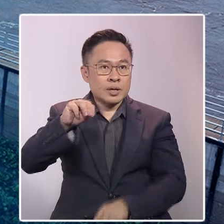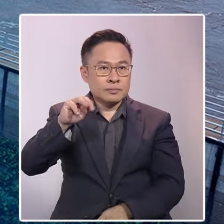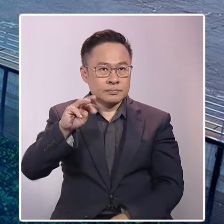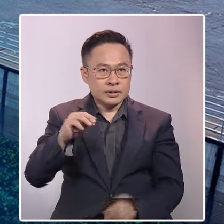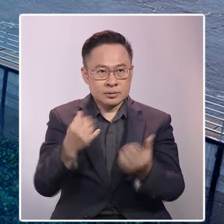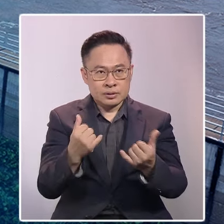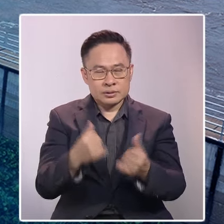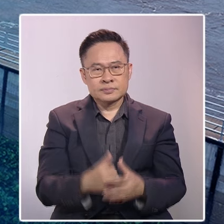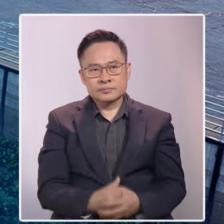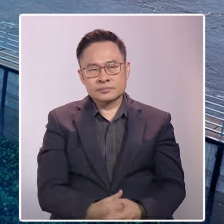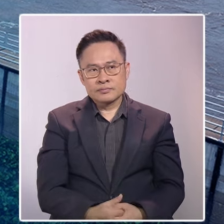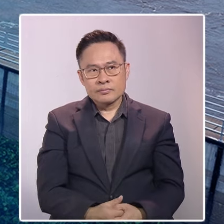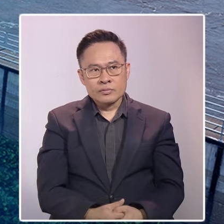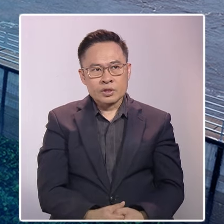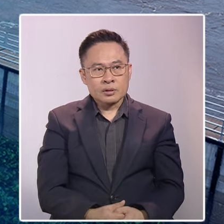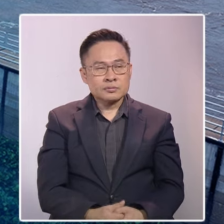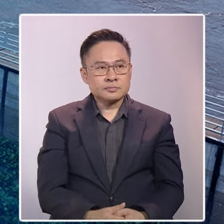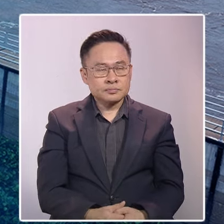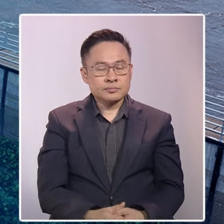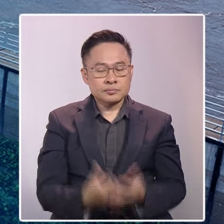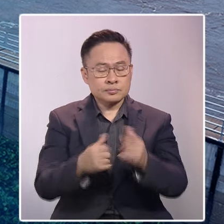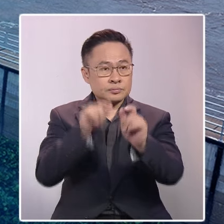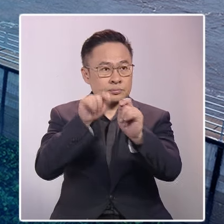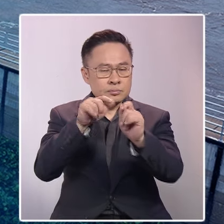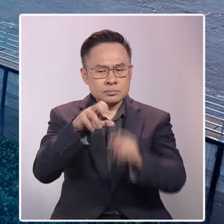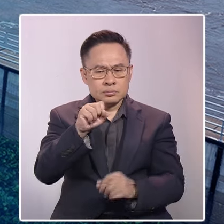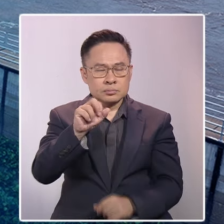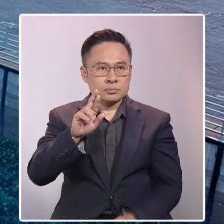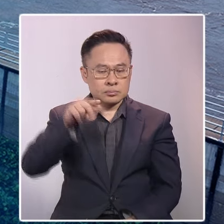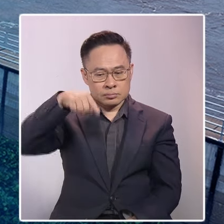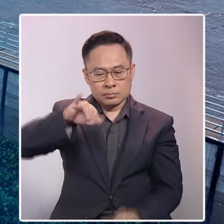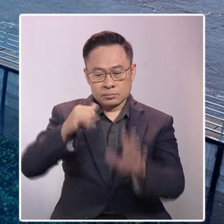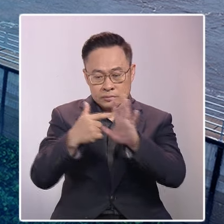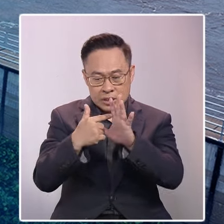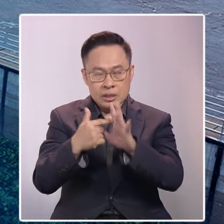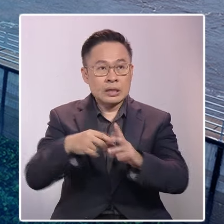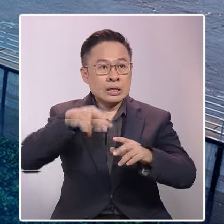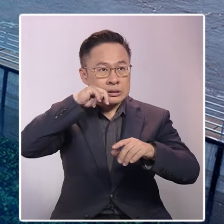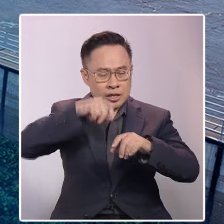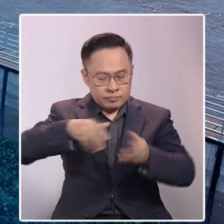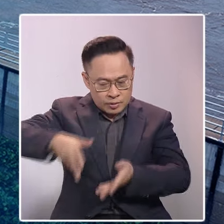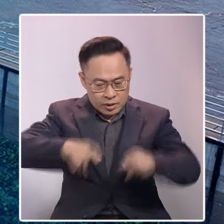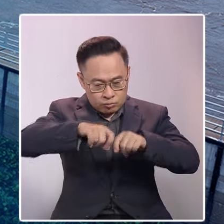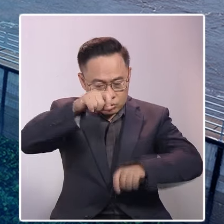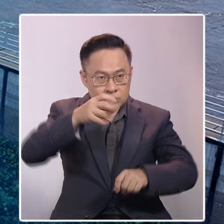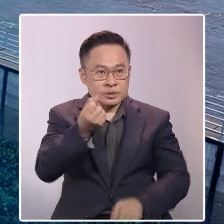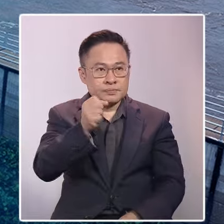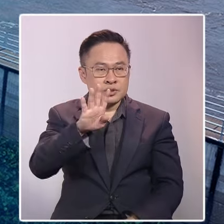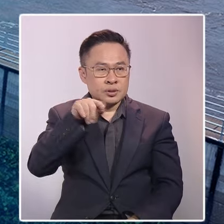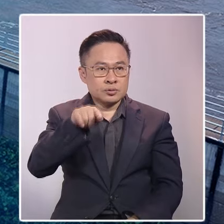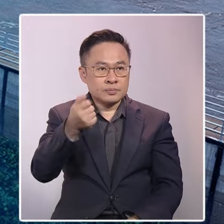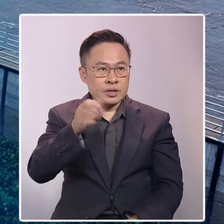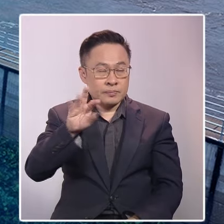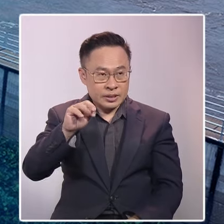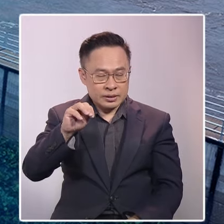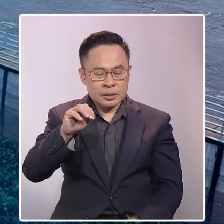1,900แล้วนะคะขณะที่ระดับน้ำท้ายเขื่อนที่อำเภอสรยาอยู่ที่ระดับ 14ม 19ซมค่ะก็